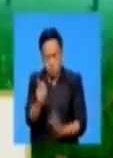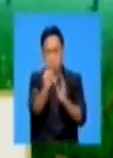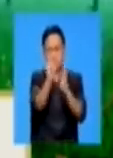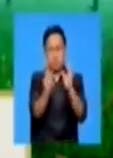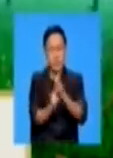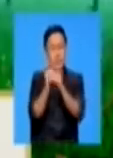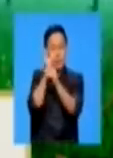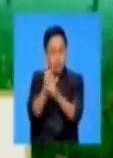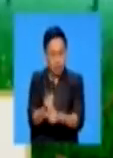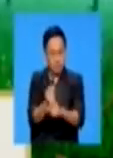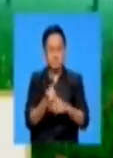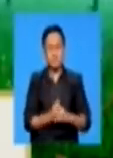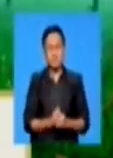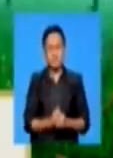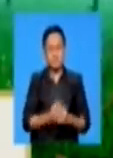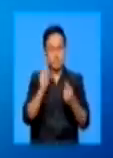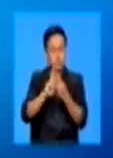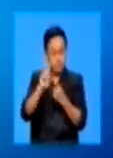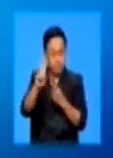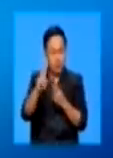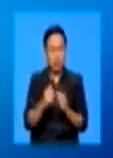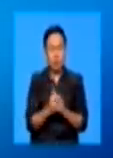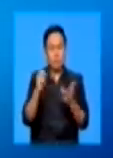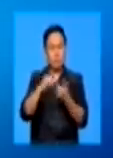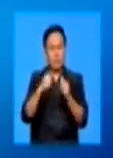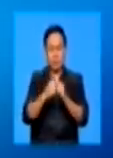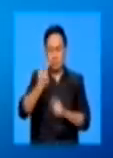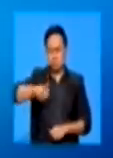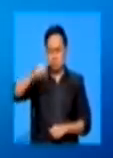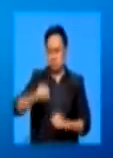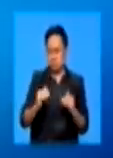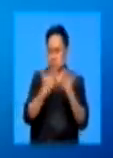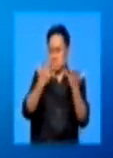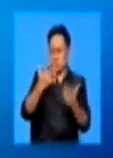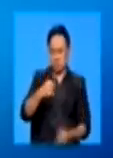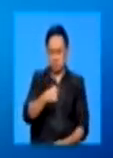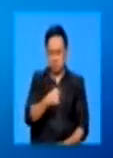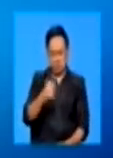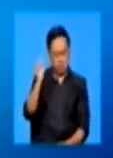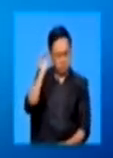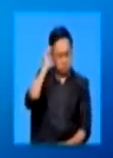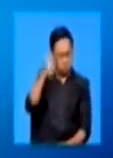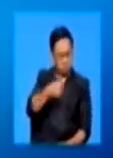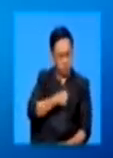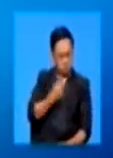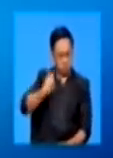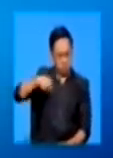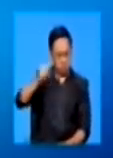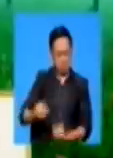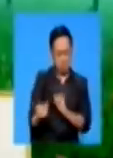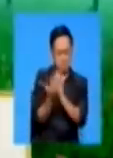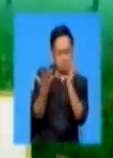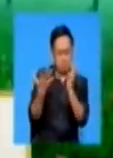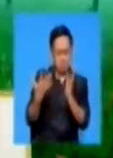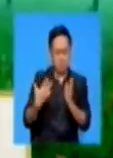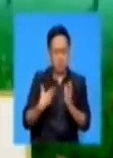ายก็เหมือนเดิมนะเรื่องที่สองก็คือไม่เชื่อมั่นกระบวนการยุติธรรมนะความไม่นิ่งใจไม่เกิดขึ้นเพราะว่าอะไรเพราะไม่เข้าใจ